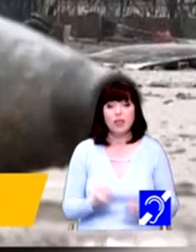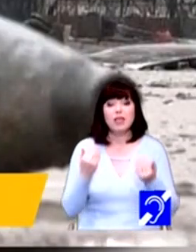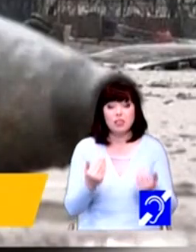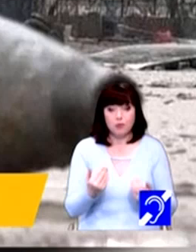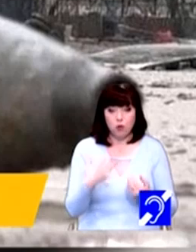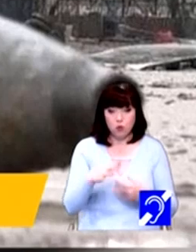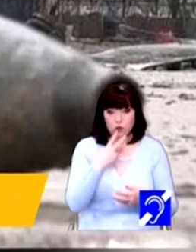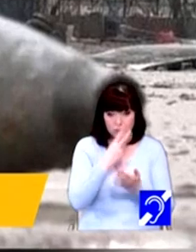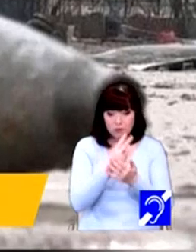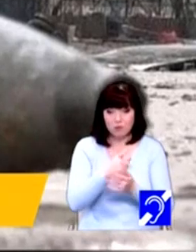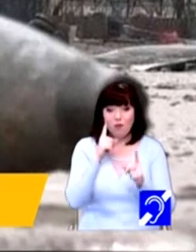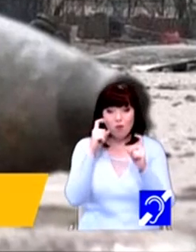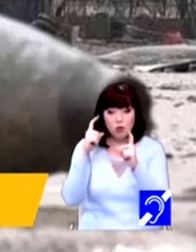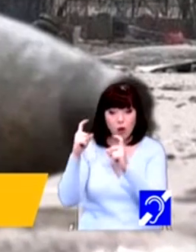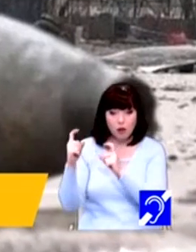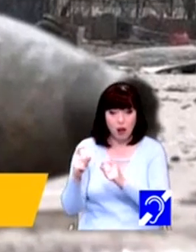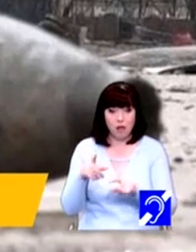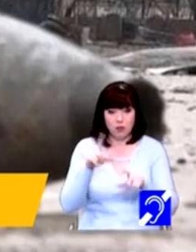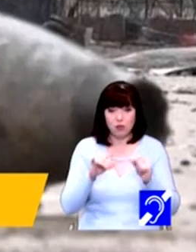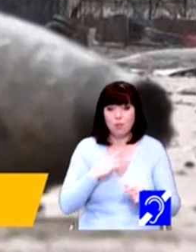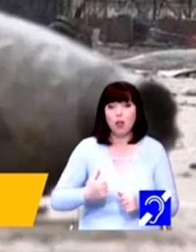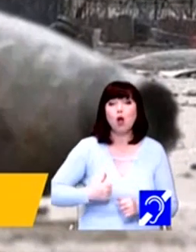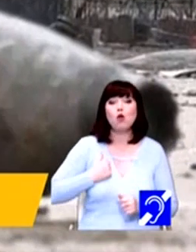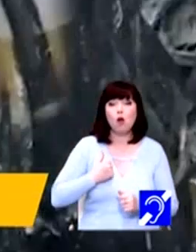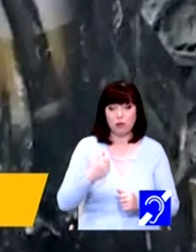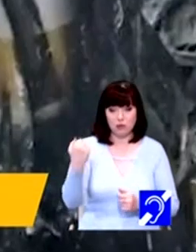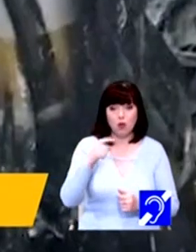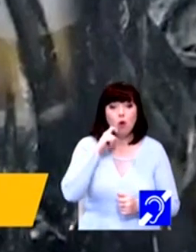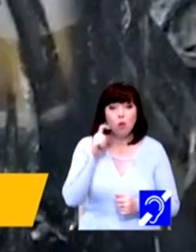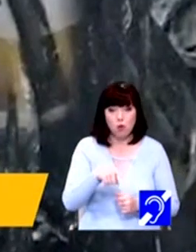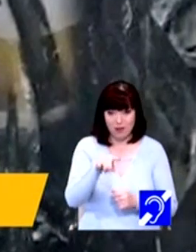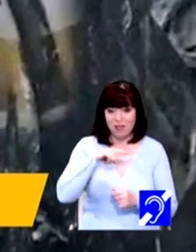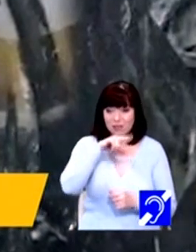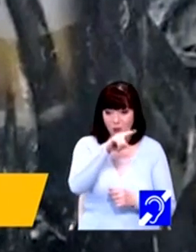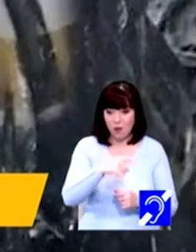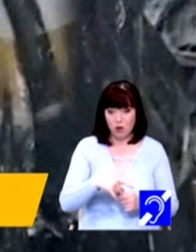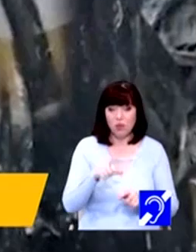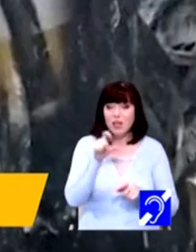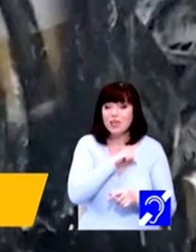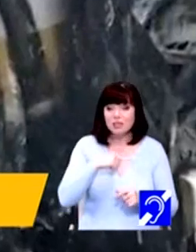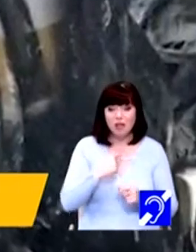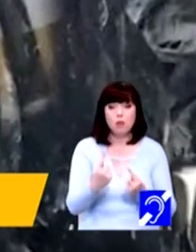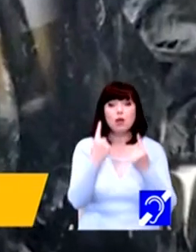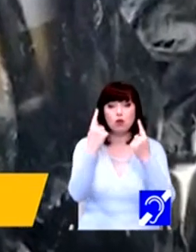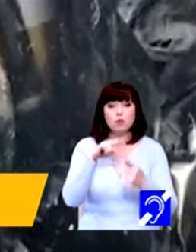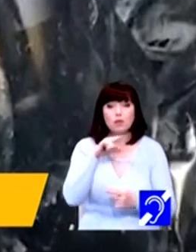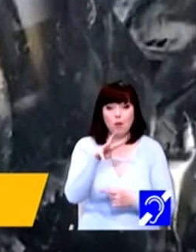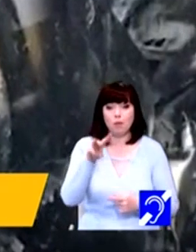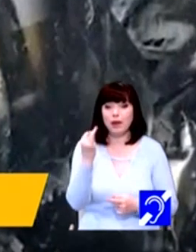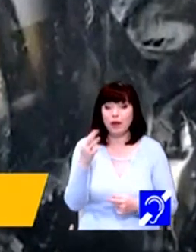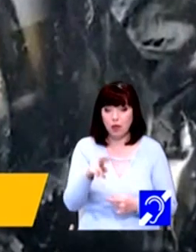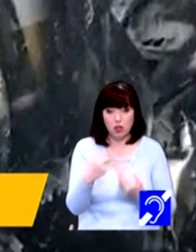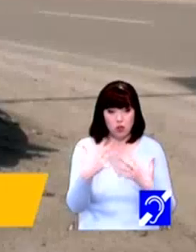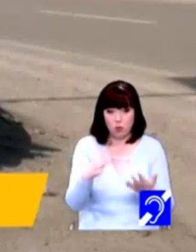Astăzi au apărut fotografii și cu una dintre mândriile tehnologice ale Ucrainei distruse de ruși. Cel mai mare avion cargo din lume, MRIA, este de